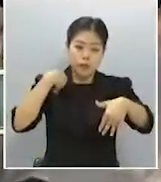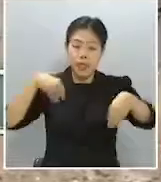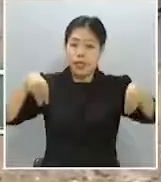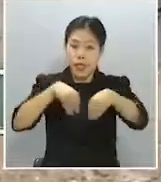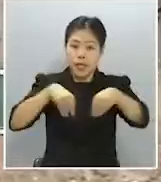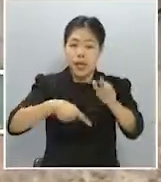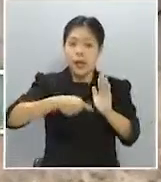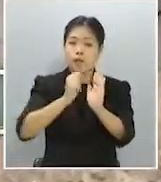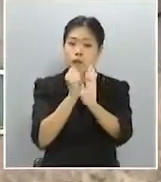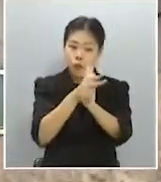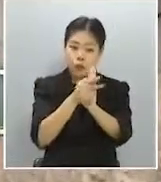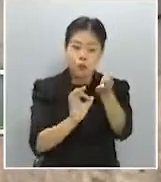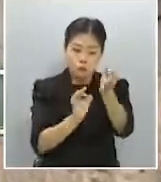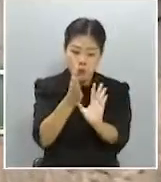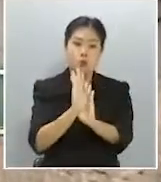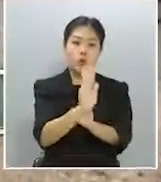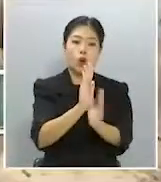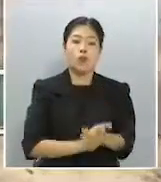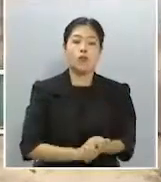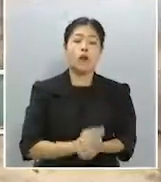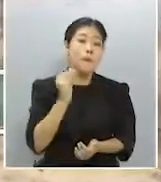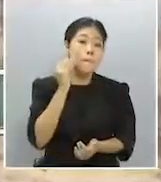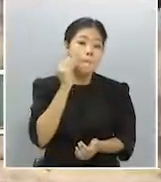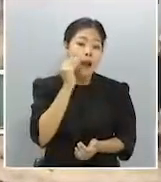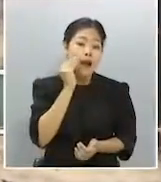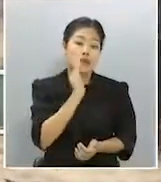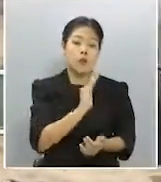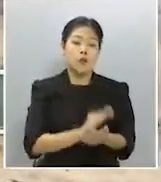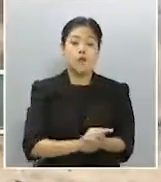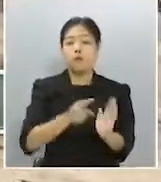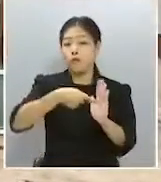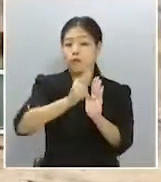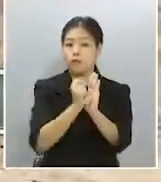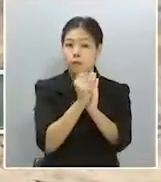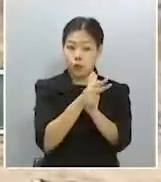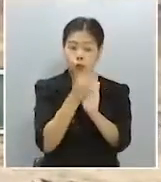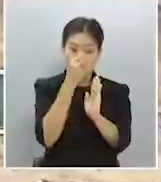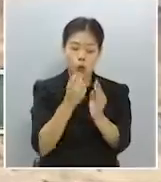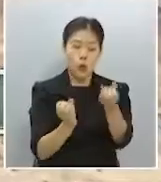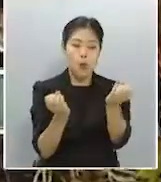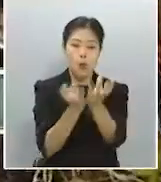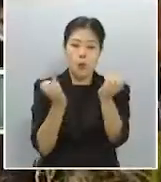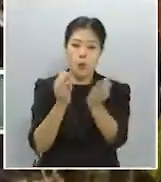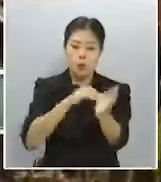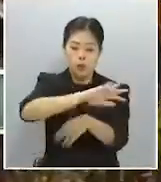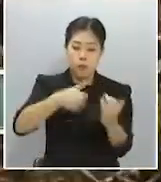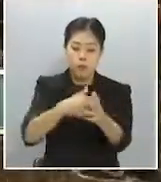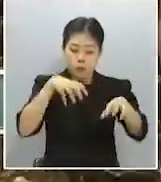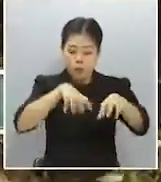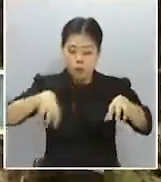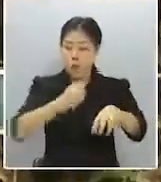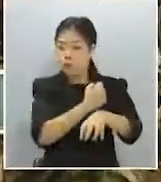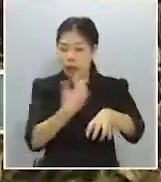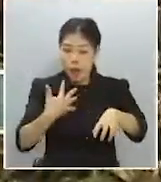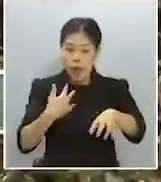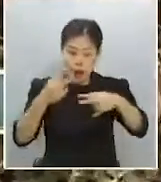ตุผู้ระเบิดในพื้นที่บ้านนิ้วซอยตำบลบ้านนิ้วอำเภอสามโคกจังหวัดปทุมธานีบ้านได้รับความเสียหายรวม5หลังชาวบ้านได้เข้าสำรว